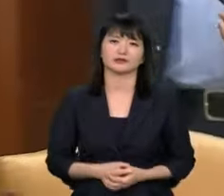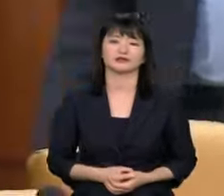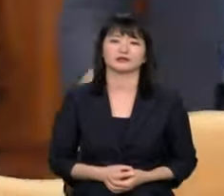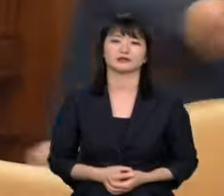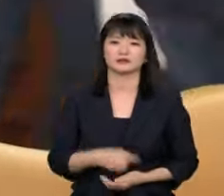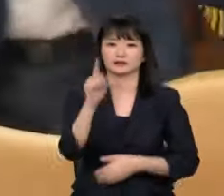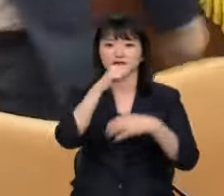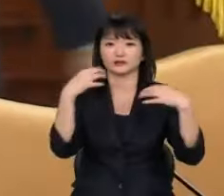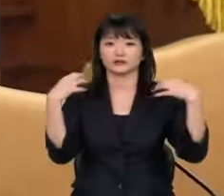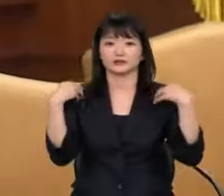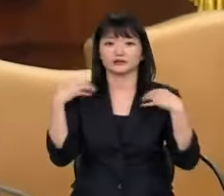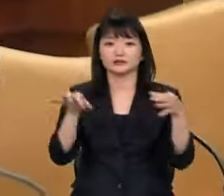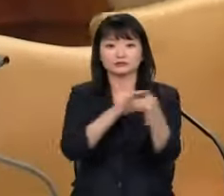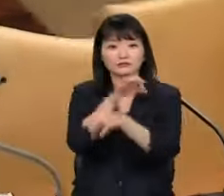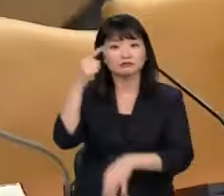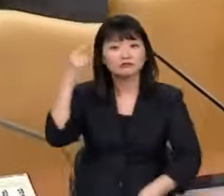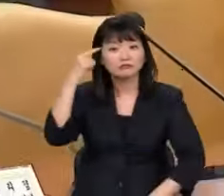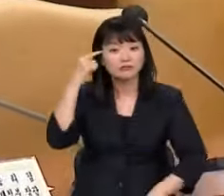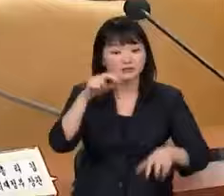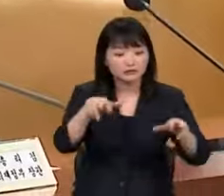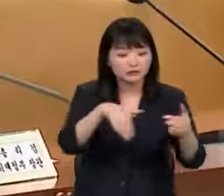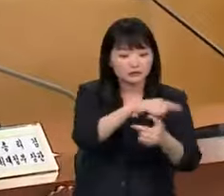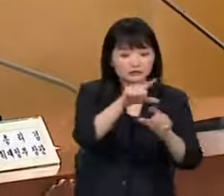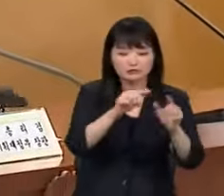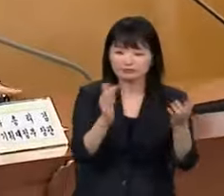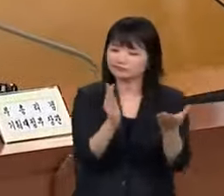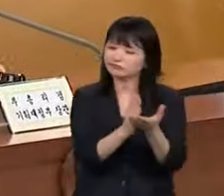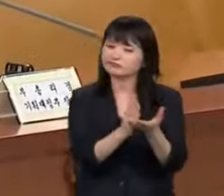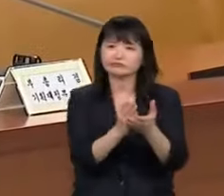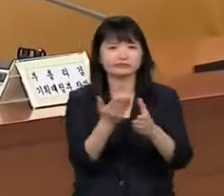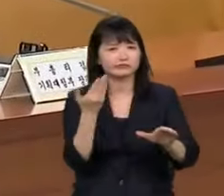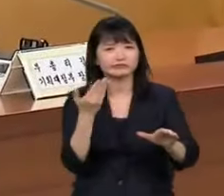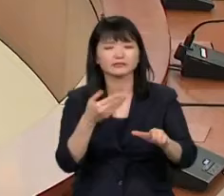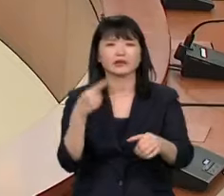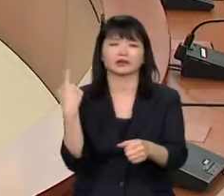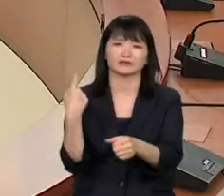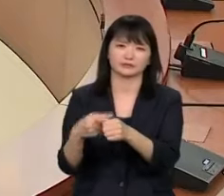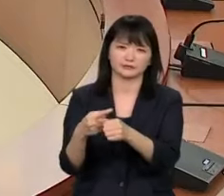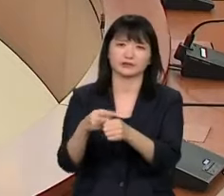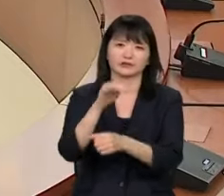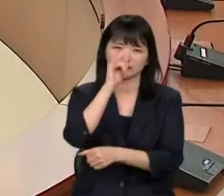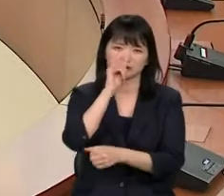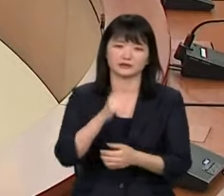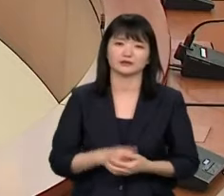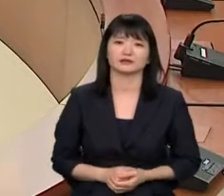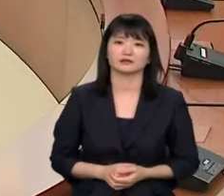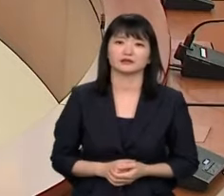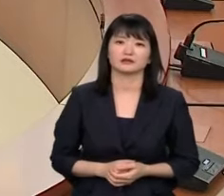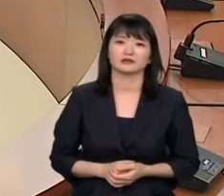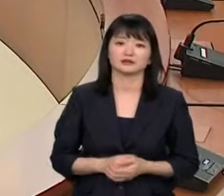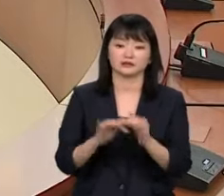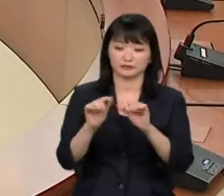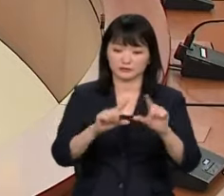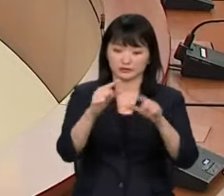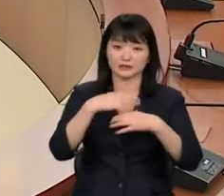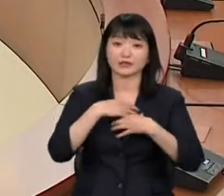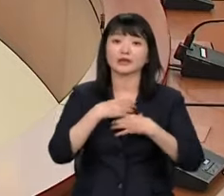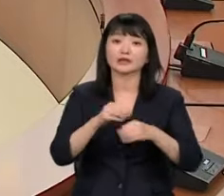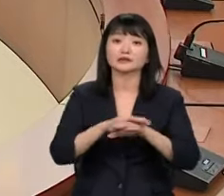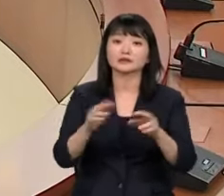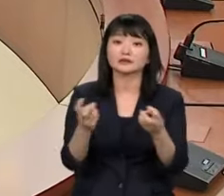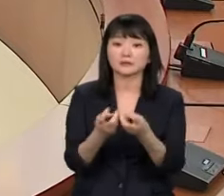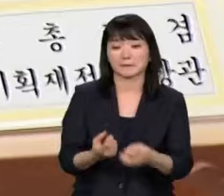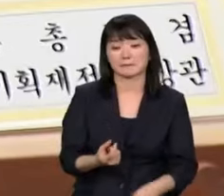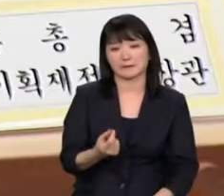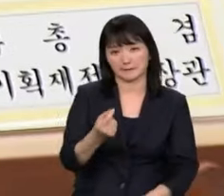정부의 경기 인식이 현실과 다소 괴리가 있다는 지적이 나오는 가운데 정부는 민생 안전 대책을